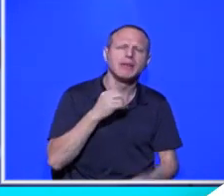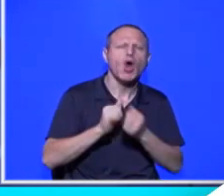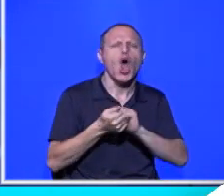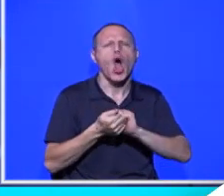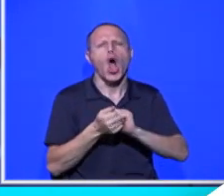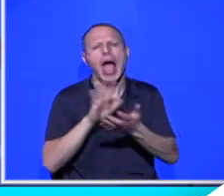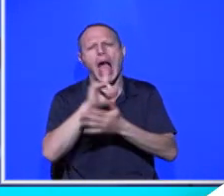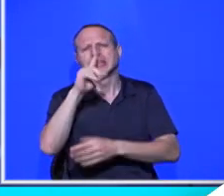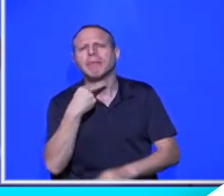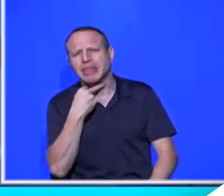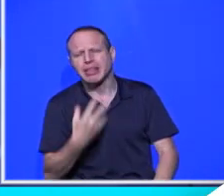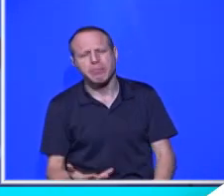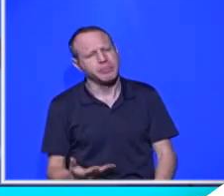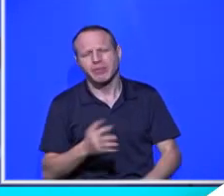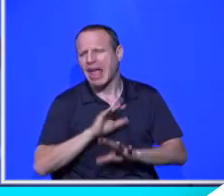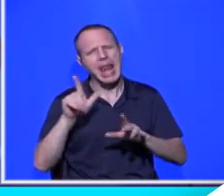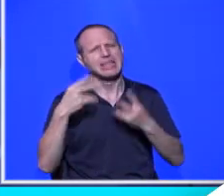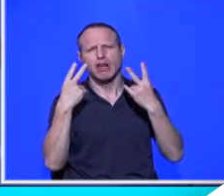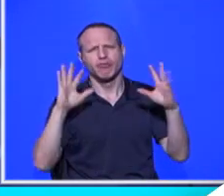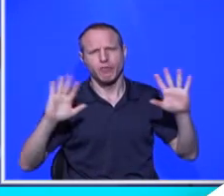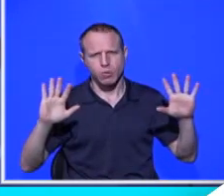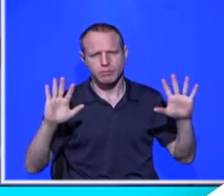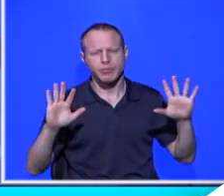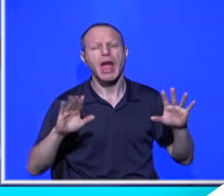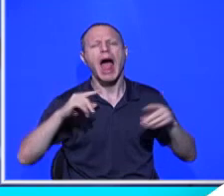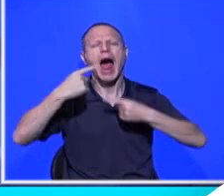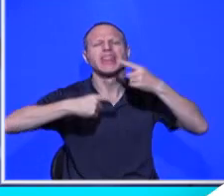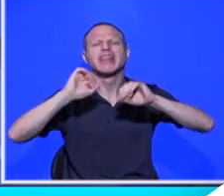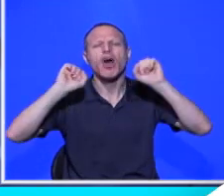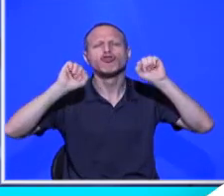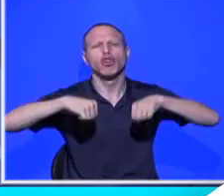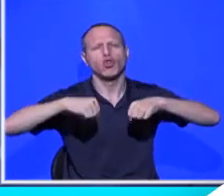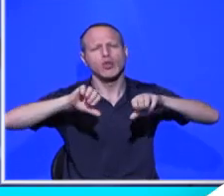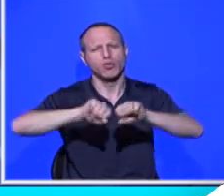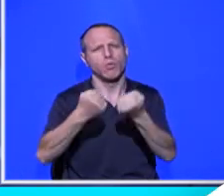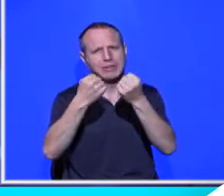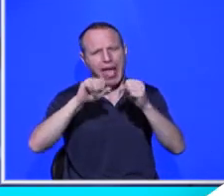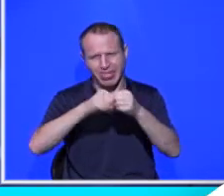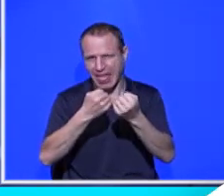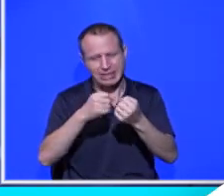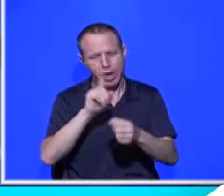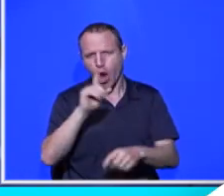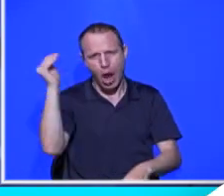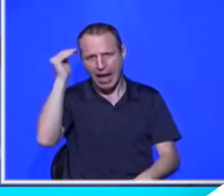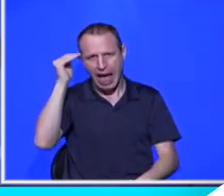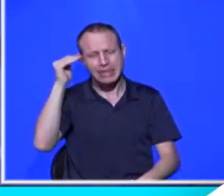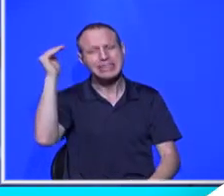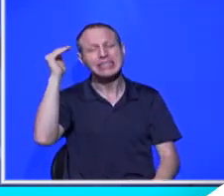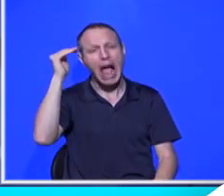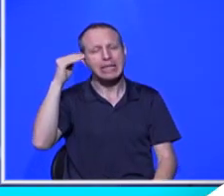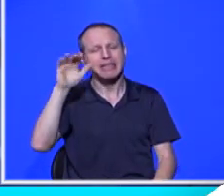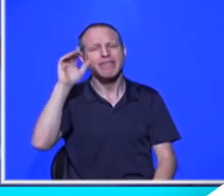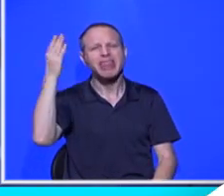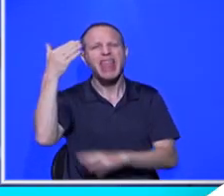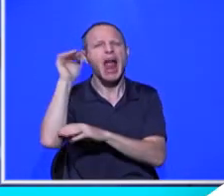או 11 מנדטים. אין לזה חשיבות. האלטרנטיבה השלטונית נופצה. הנזק הוא לא לבני גנץ. בני גנץ ודגל לבן לא